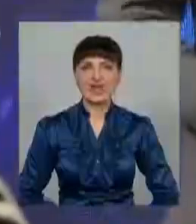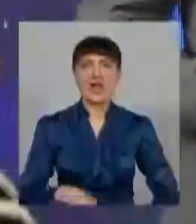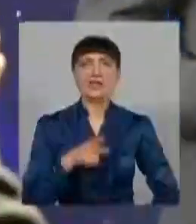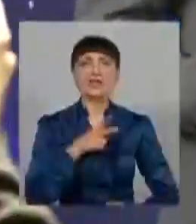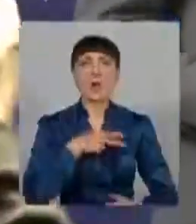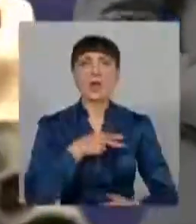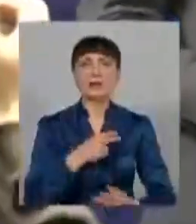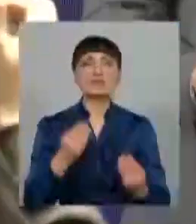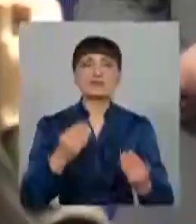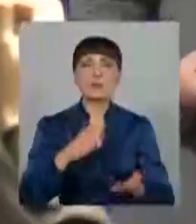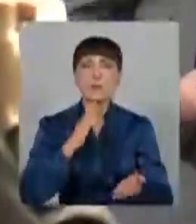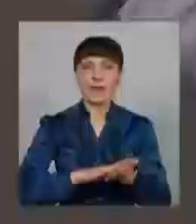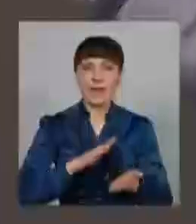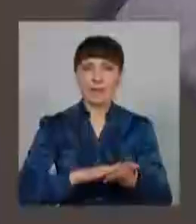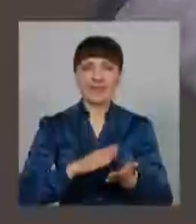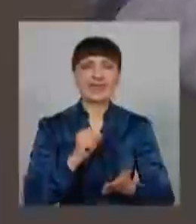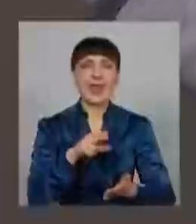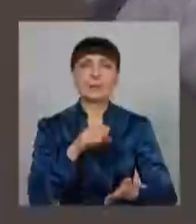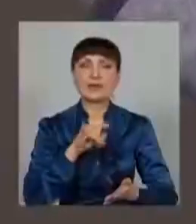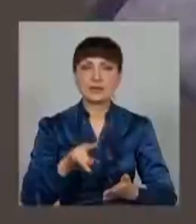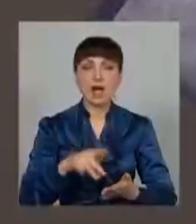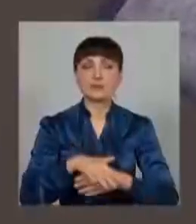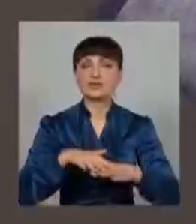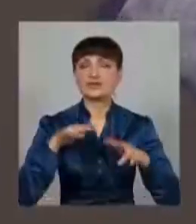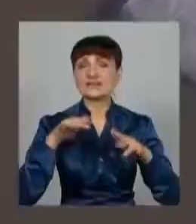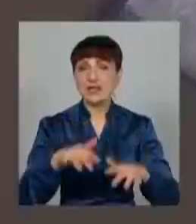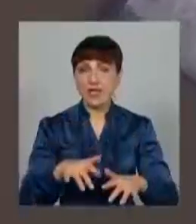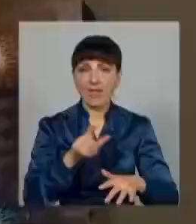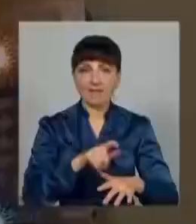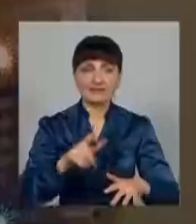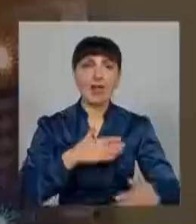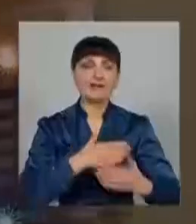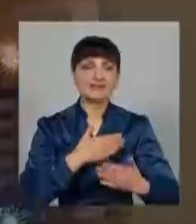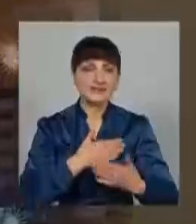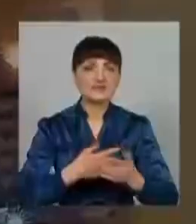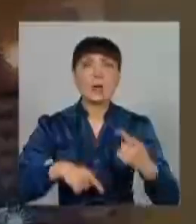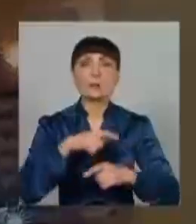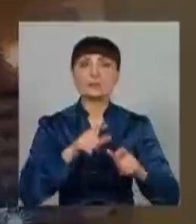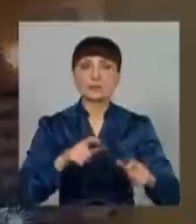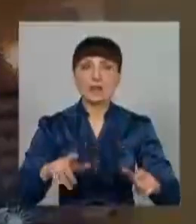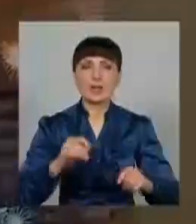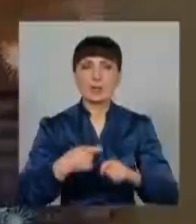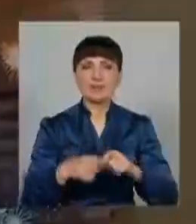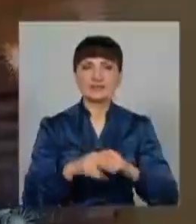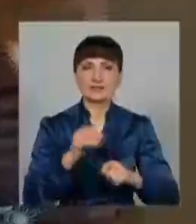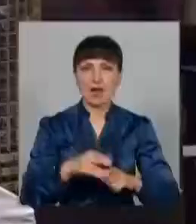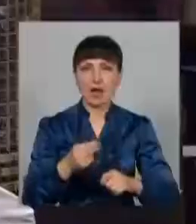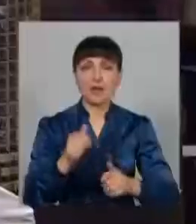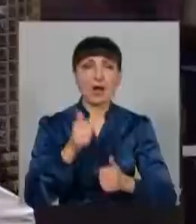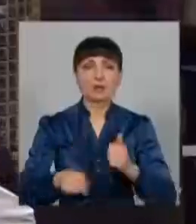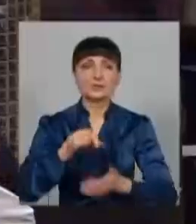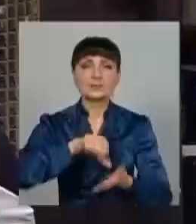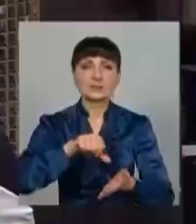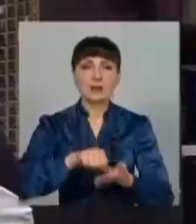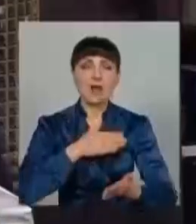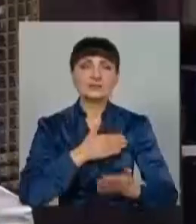Лауреатами престижной премии Ельберлеге стали известные общественные деятели, активисты, предприниматели и меценаты. Каждый из них принял активное